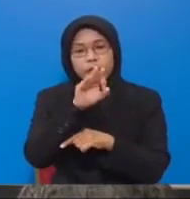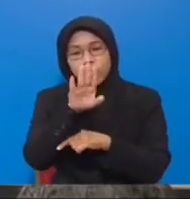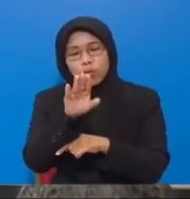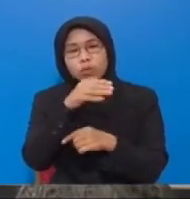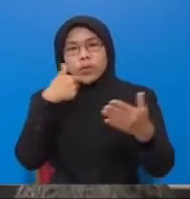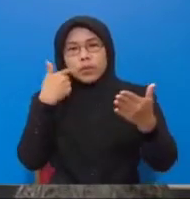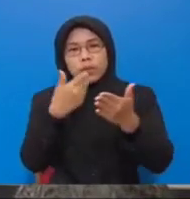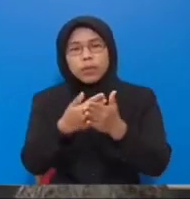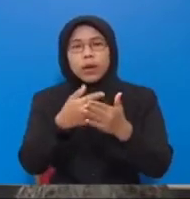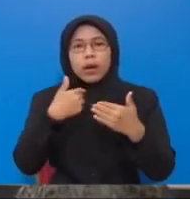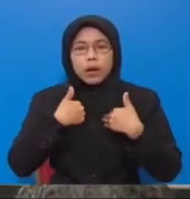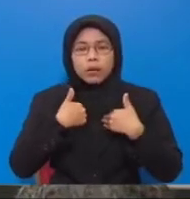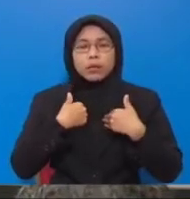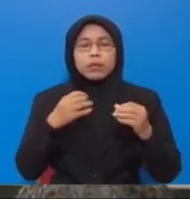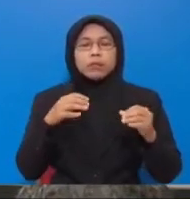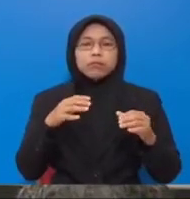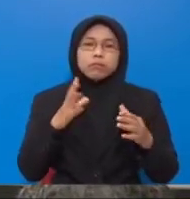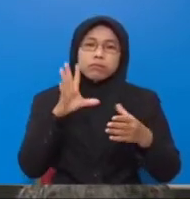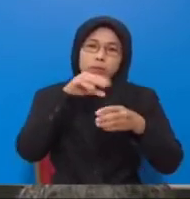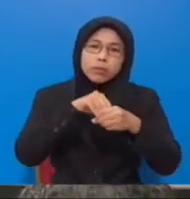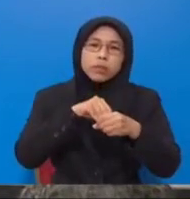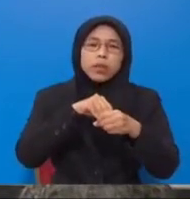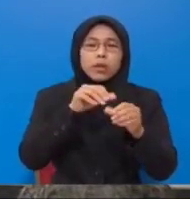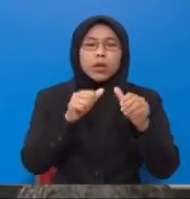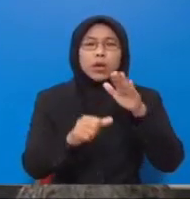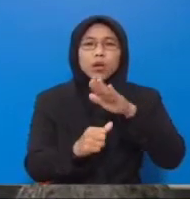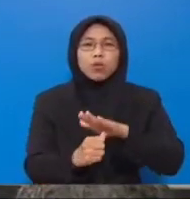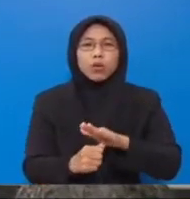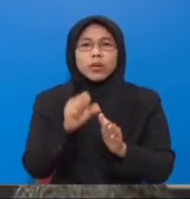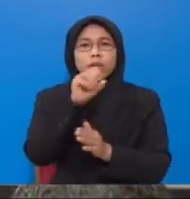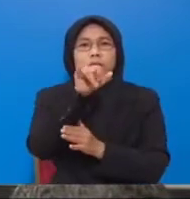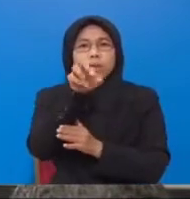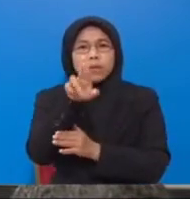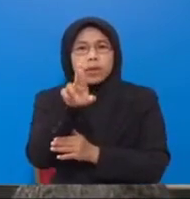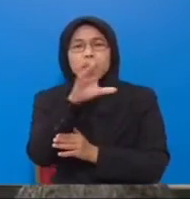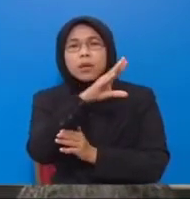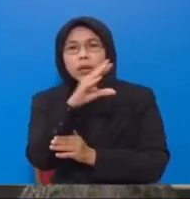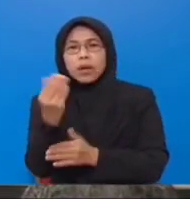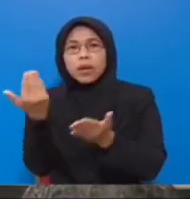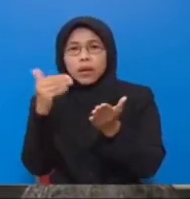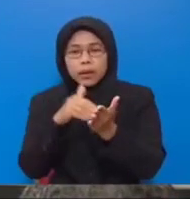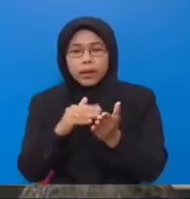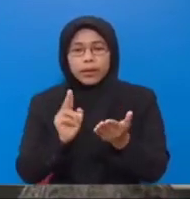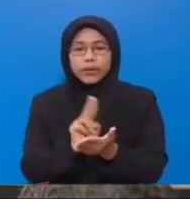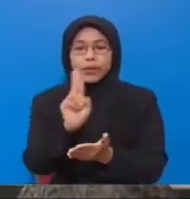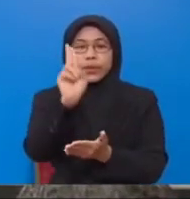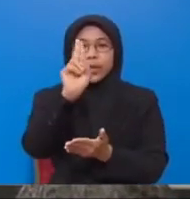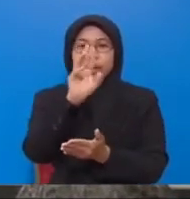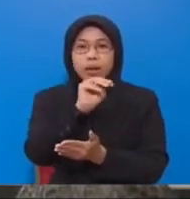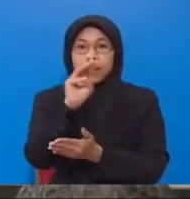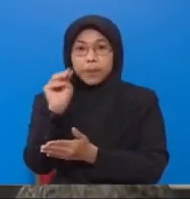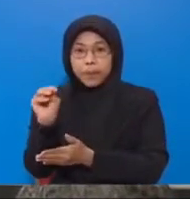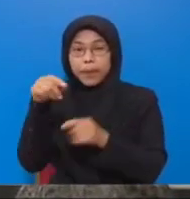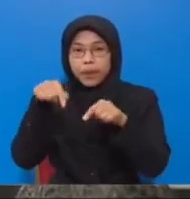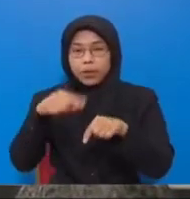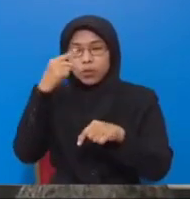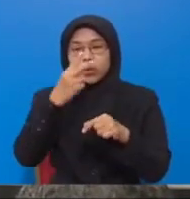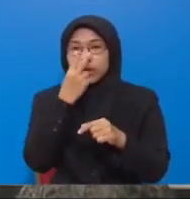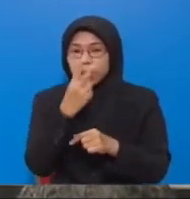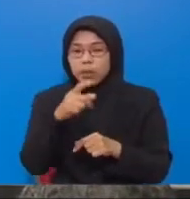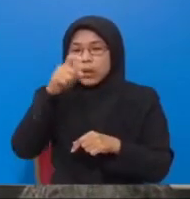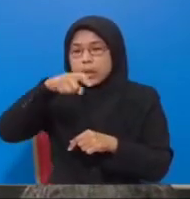hingga meningkatkan gejala Buli cyber kerajaan sedang melaksanakan kajian bersama-sama dengan Yusti mati media untuk